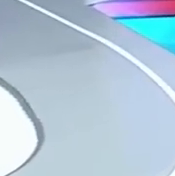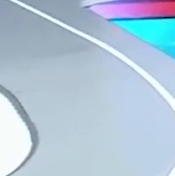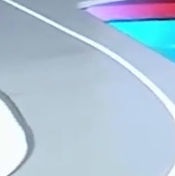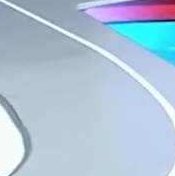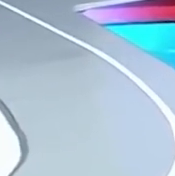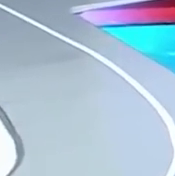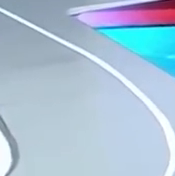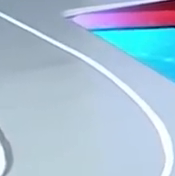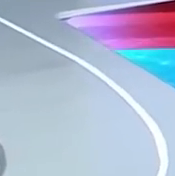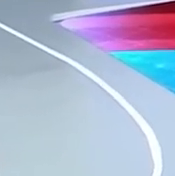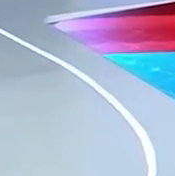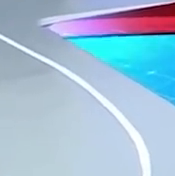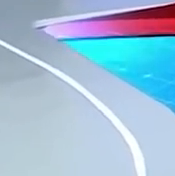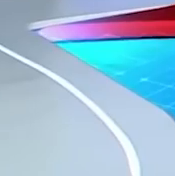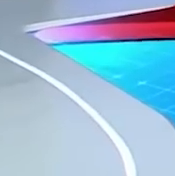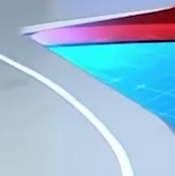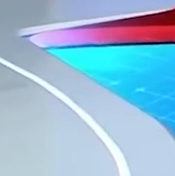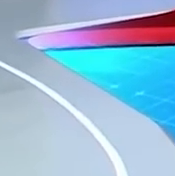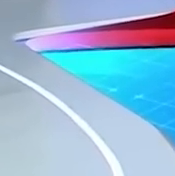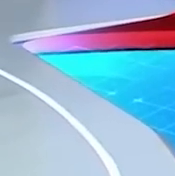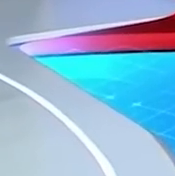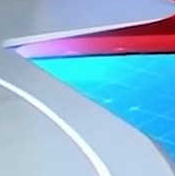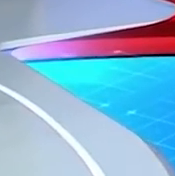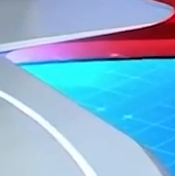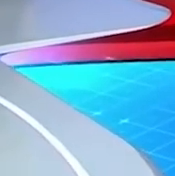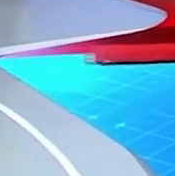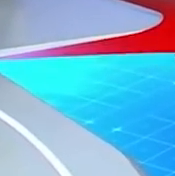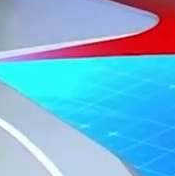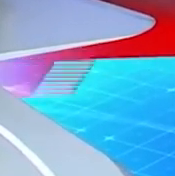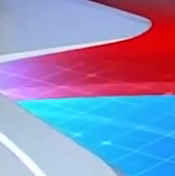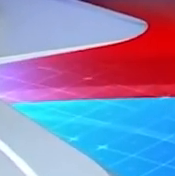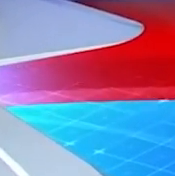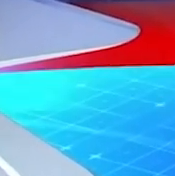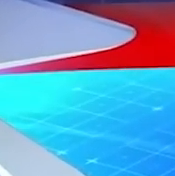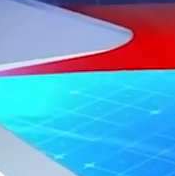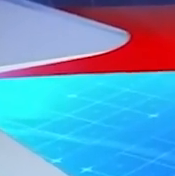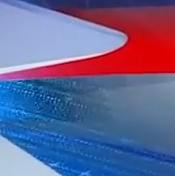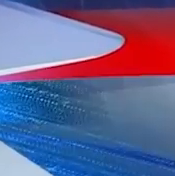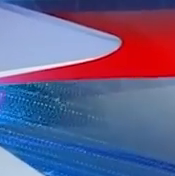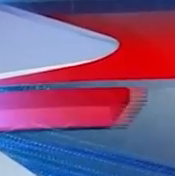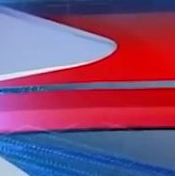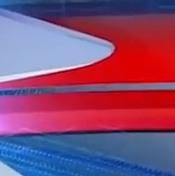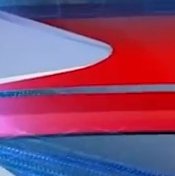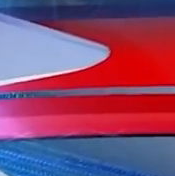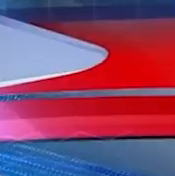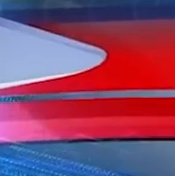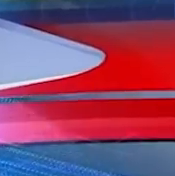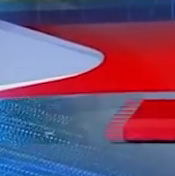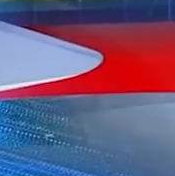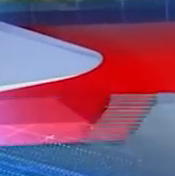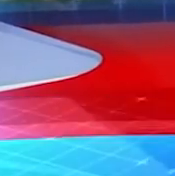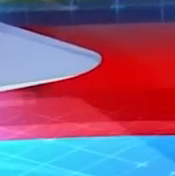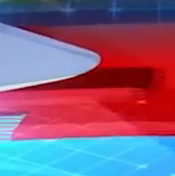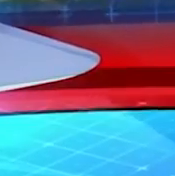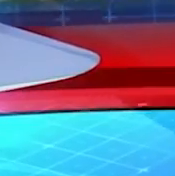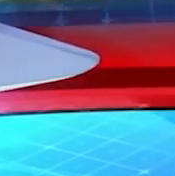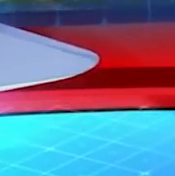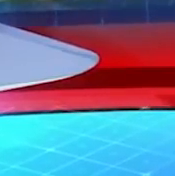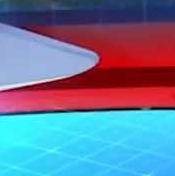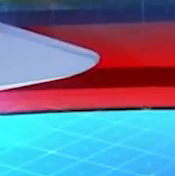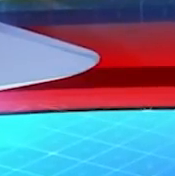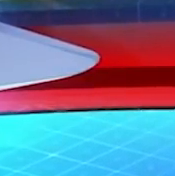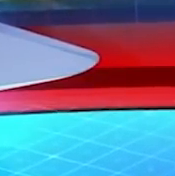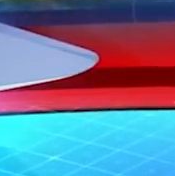ng 2 rehiyon sa Eastern Ukraine na may mga rebelding gustong tumiwalag sa Ukraine. Una na inanggi